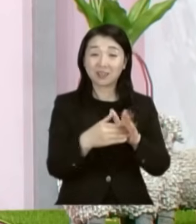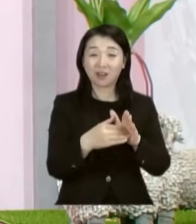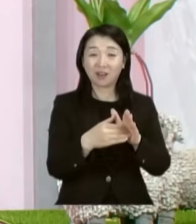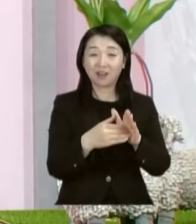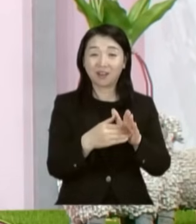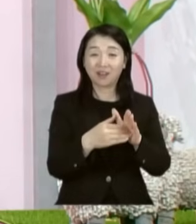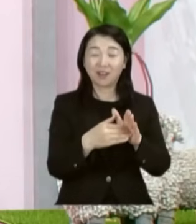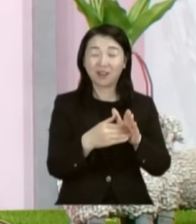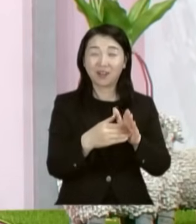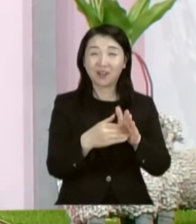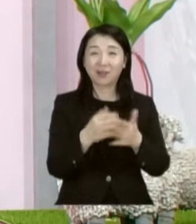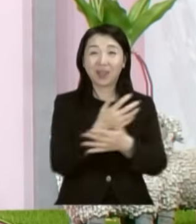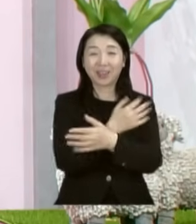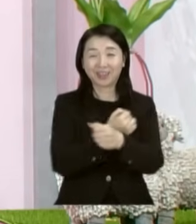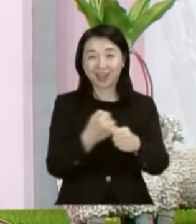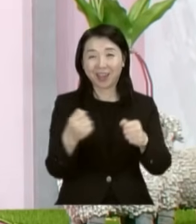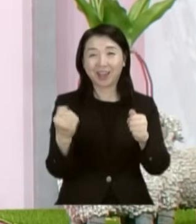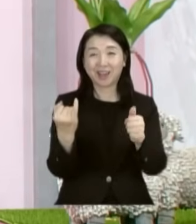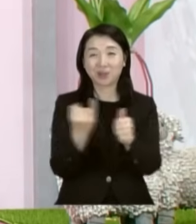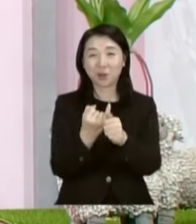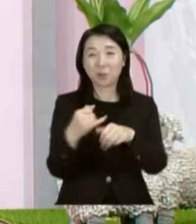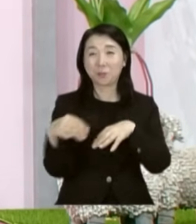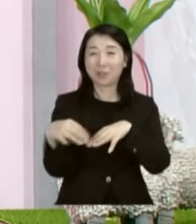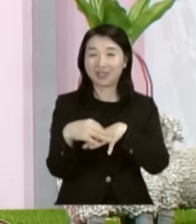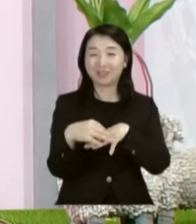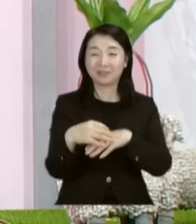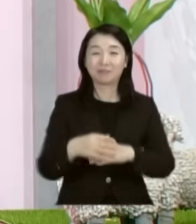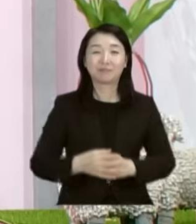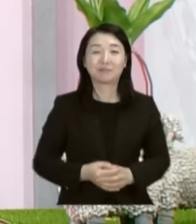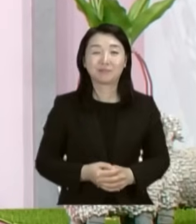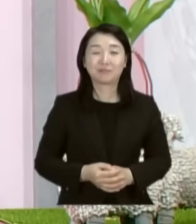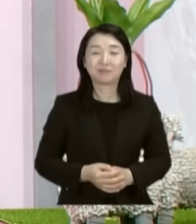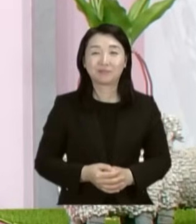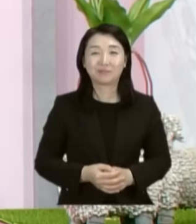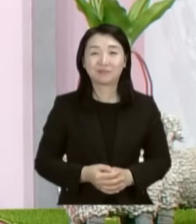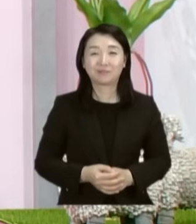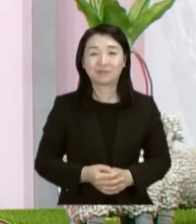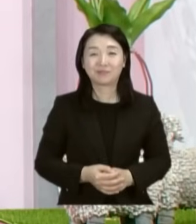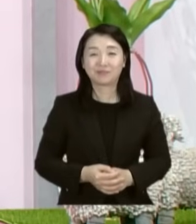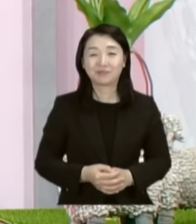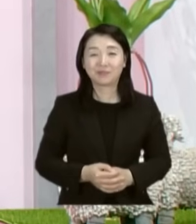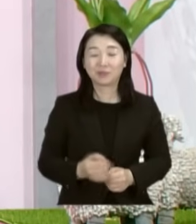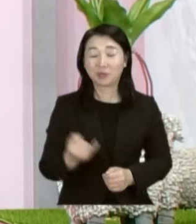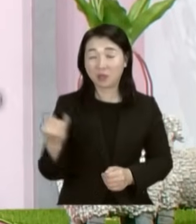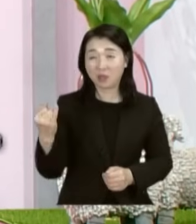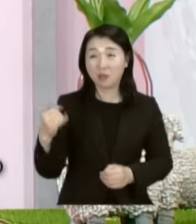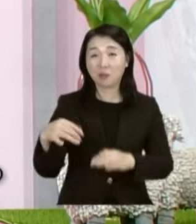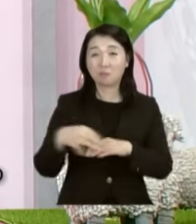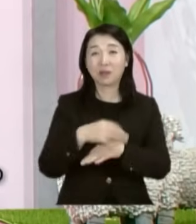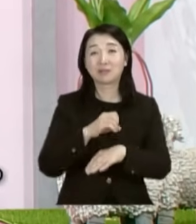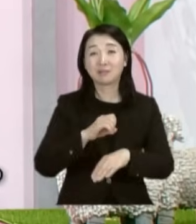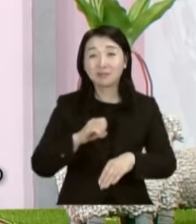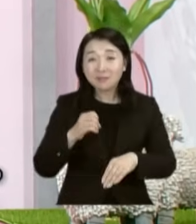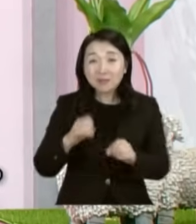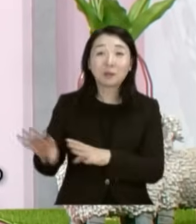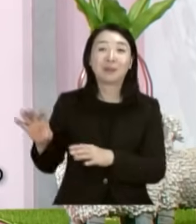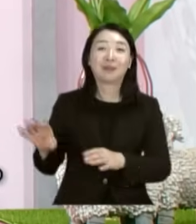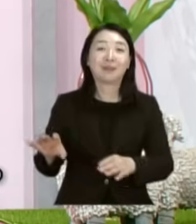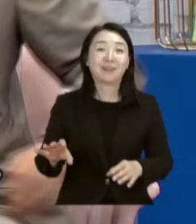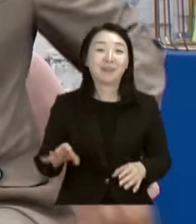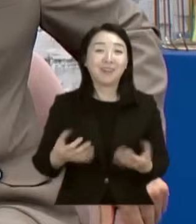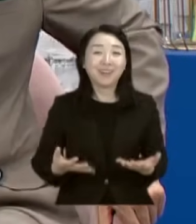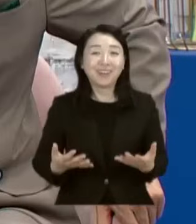이제 약혼 반지로 반지네 근데 이제 약혼 하시는 약혼녀 분께서 반지를 잃어 버리셨어요